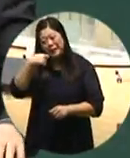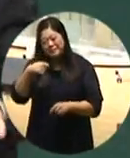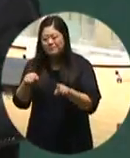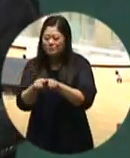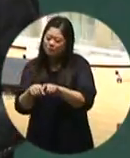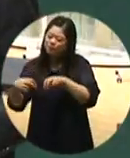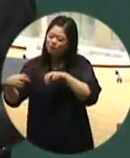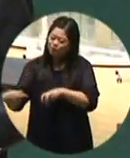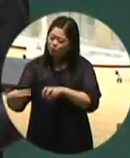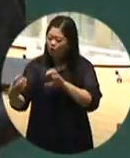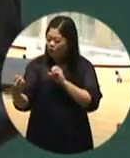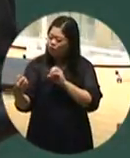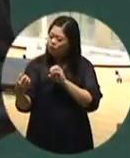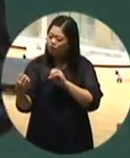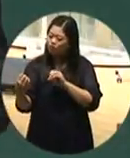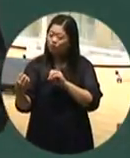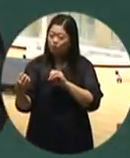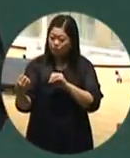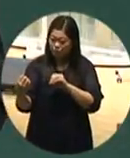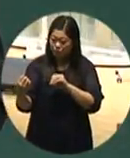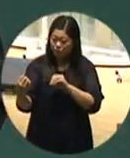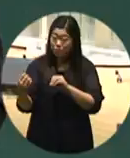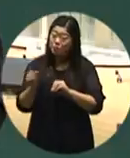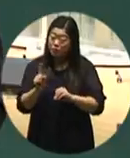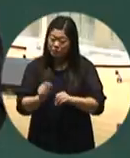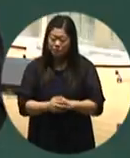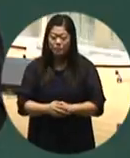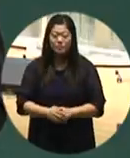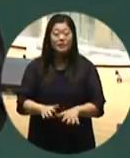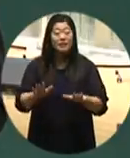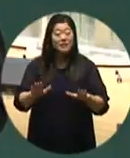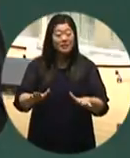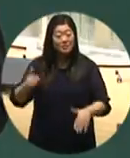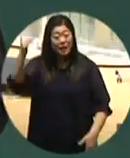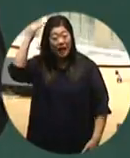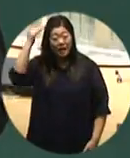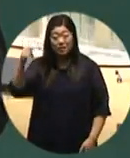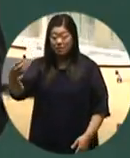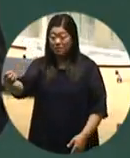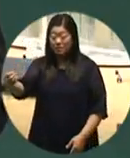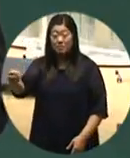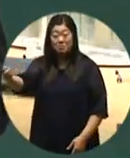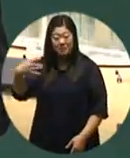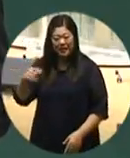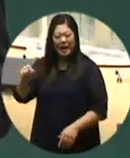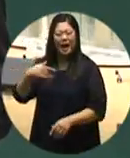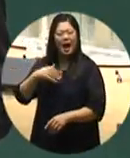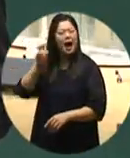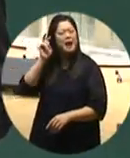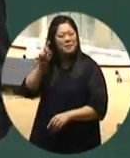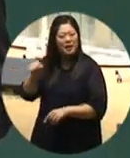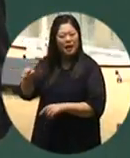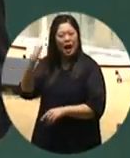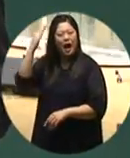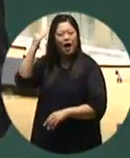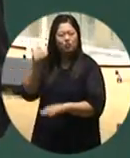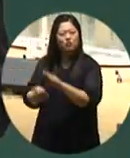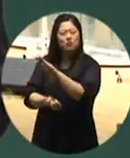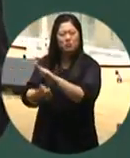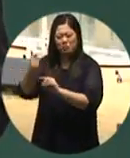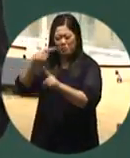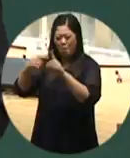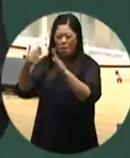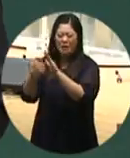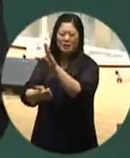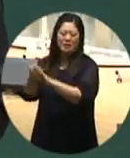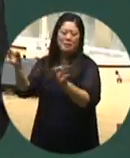had said. 우리 한국 교회는 희망이 없다 이럴 줄 알았는데 한국 교회는 희망이 있습니다